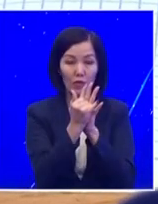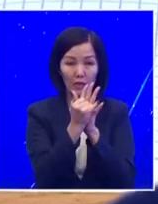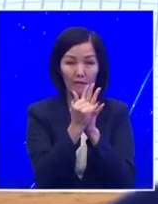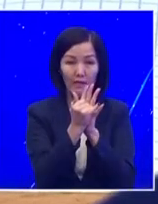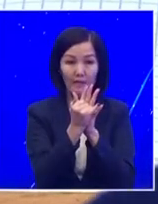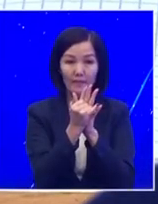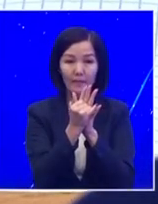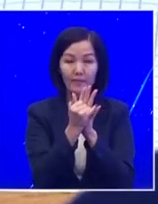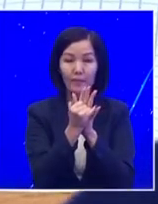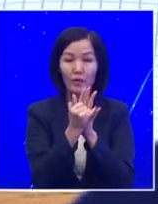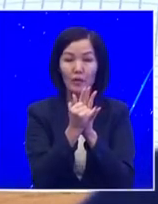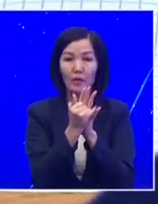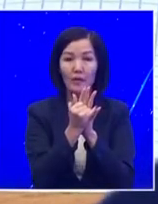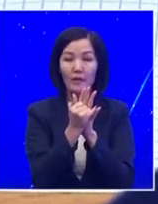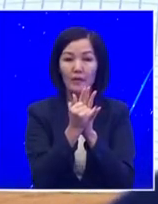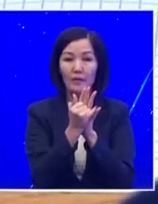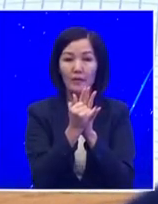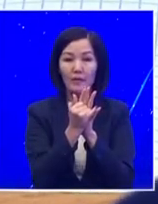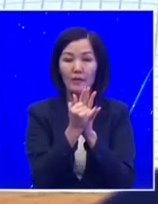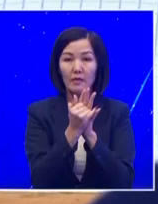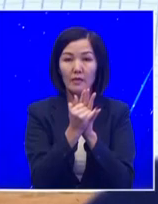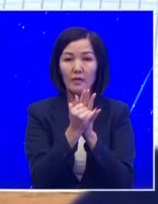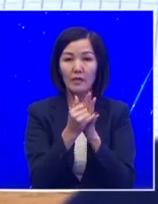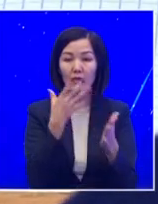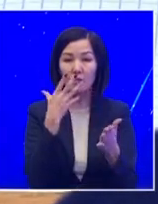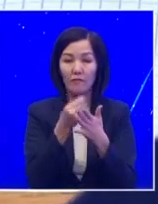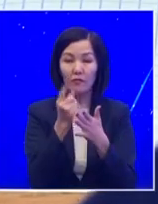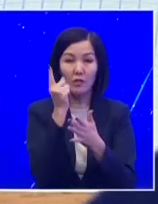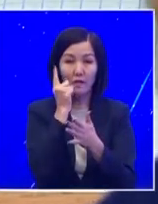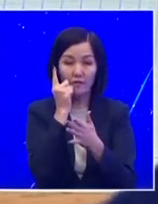на кнопку «Установить» и устанавливается на ваш телефон.